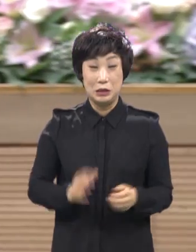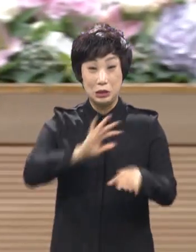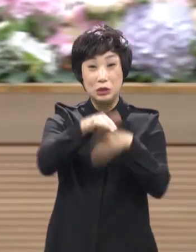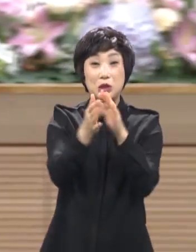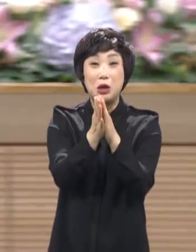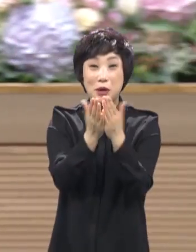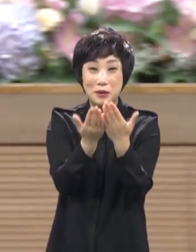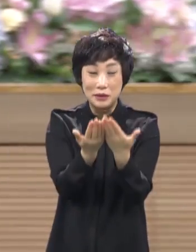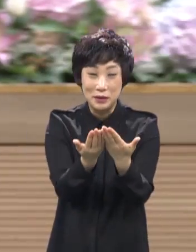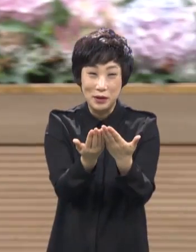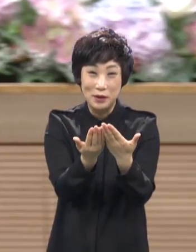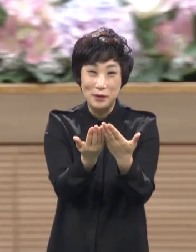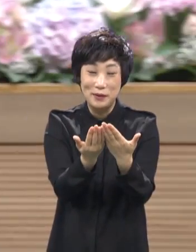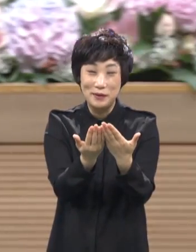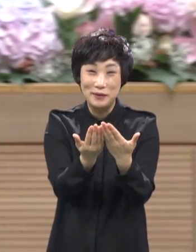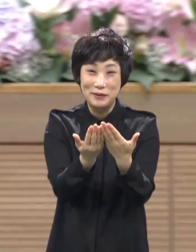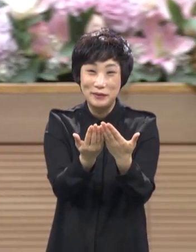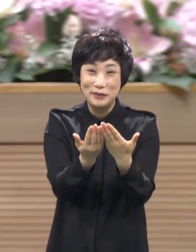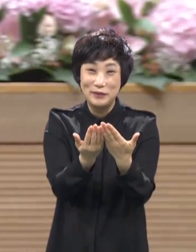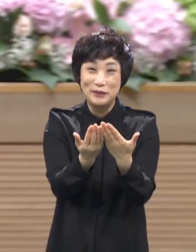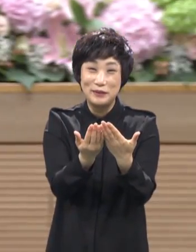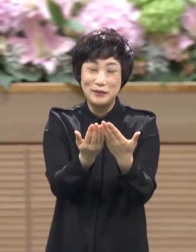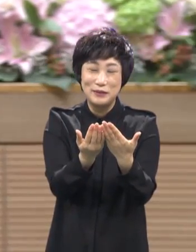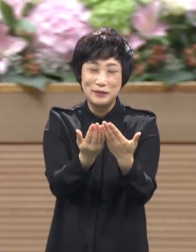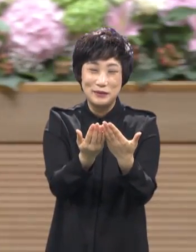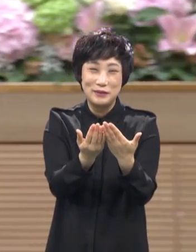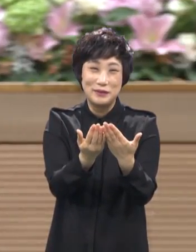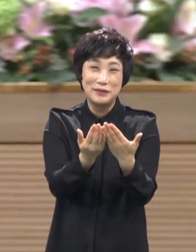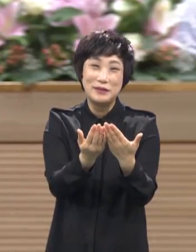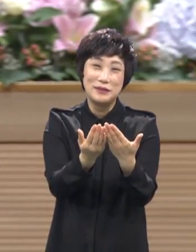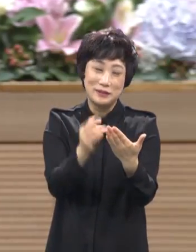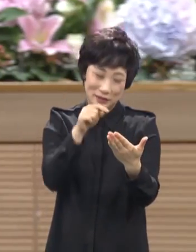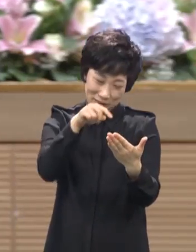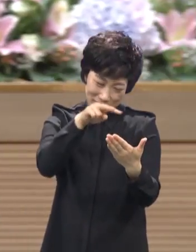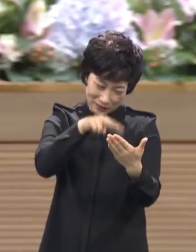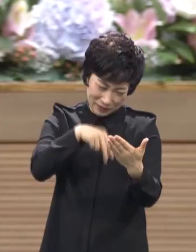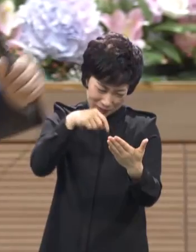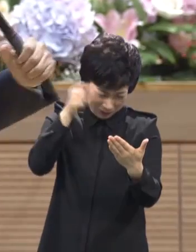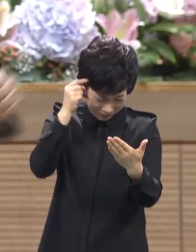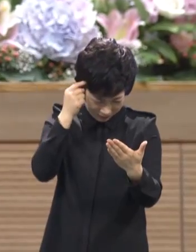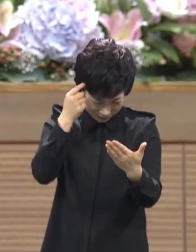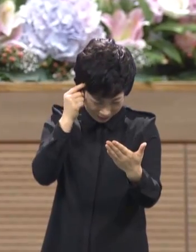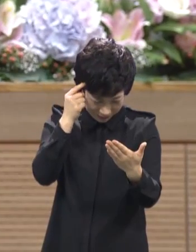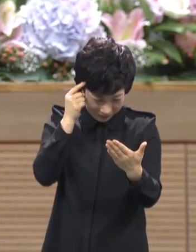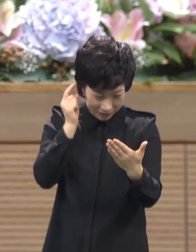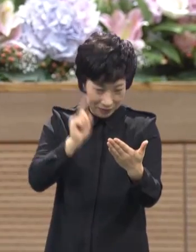성경을 가만히 깊이 깊이 들여다보면